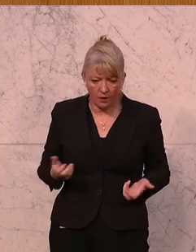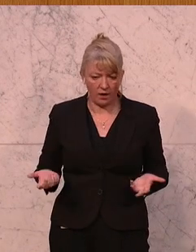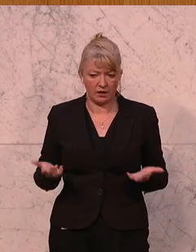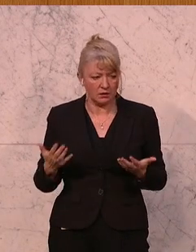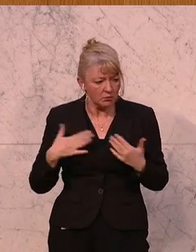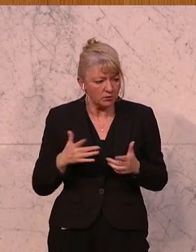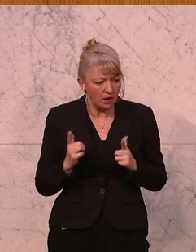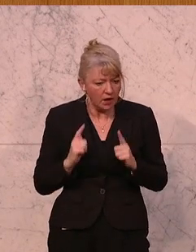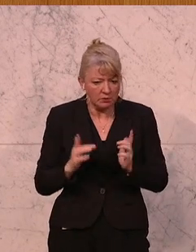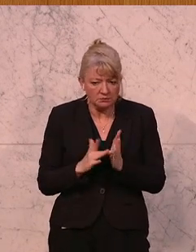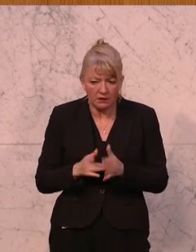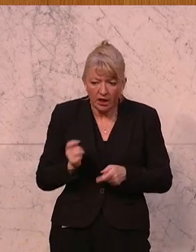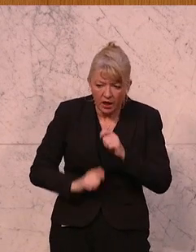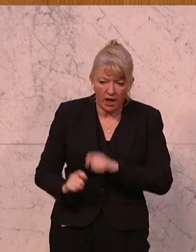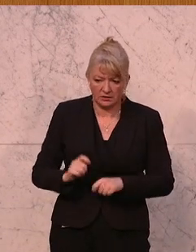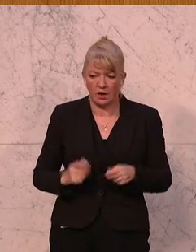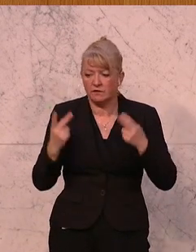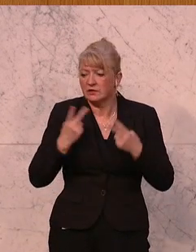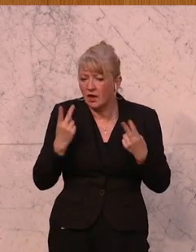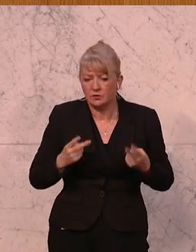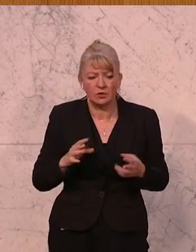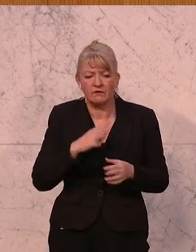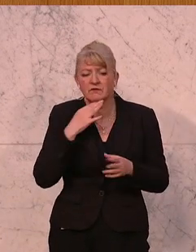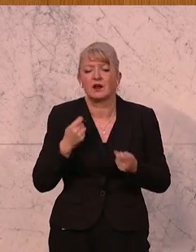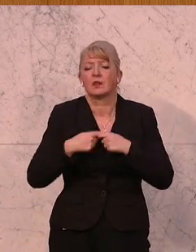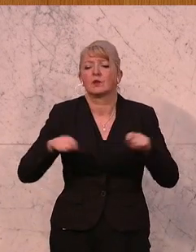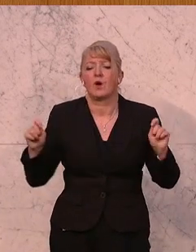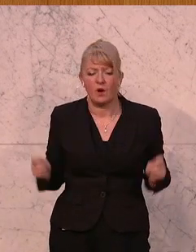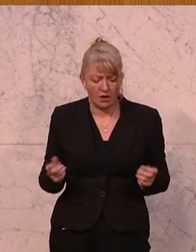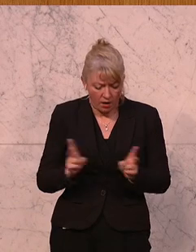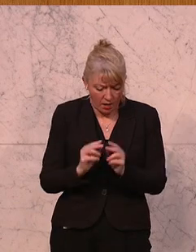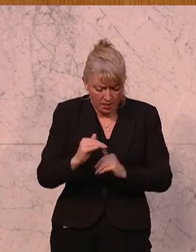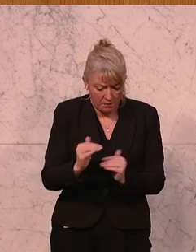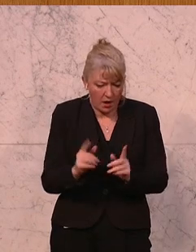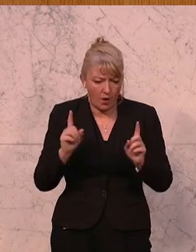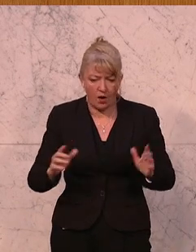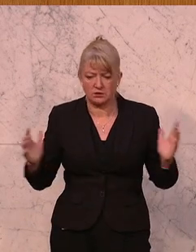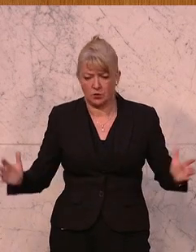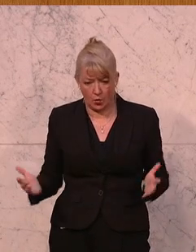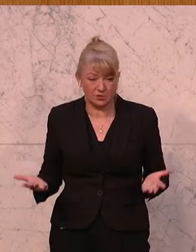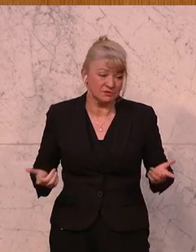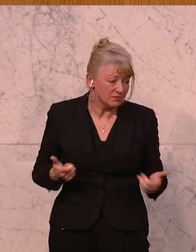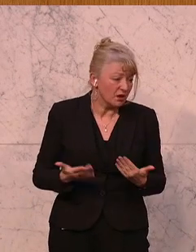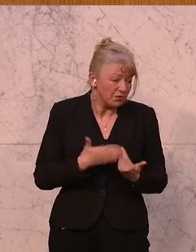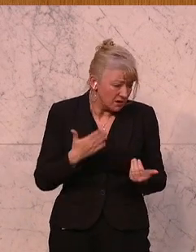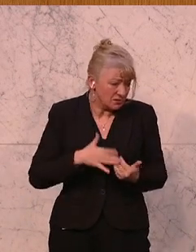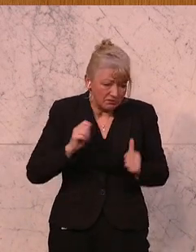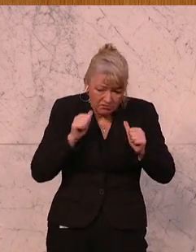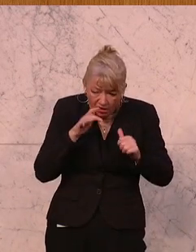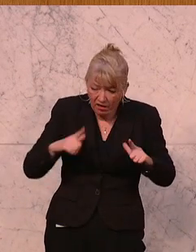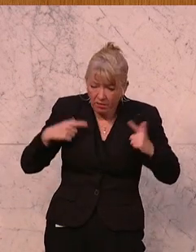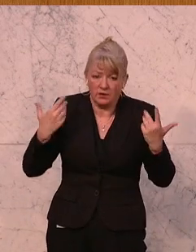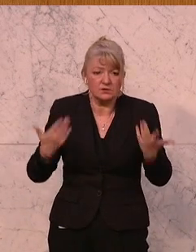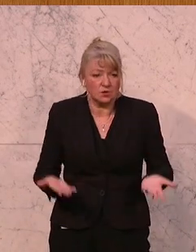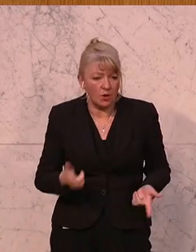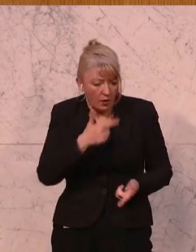sozusagen damit Lebensmittel einkaufen. Und natürlich ist das alles deutlich teurer, die kleine Packung als die Großpackung. Und das sind diese Beispiele des täglichen Lebens, wo Leute